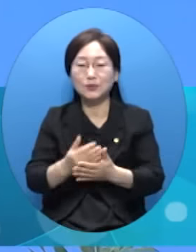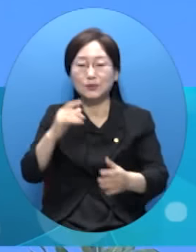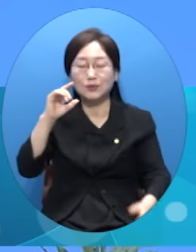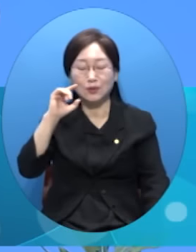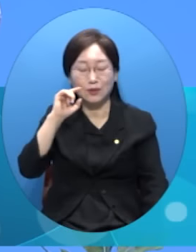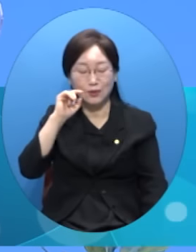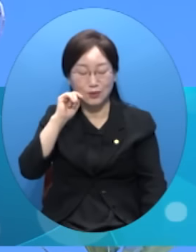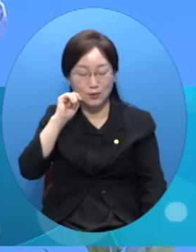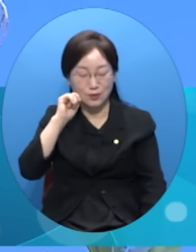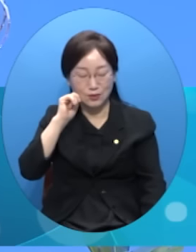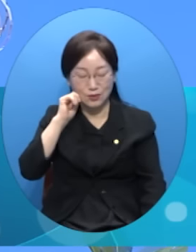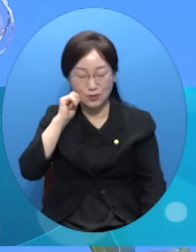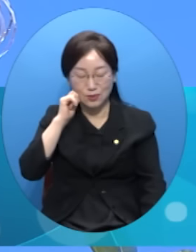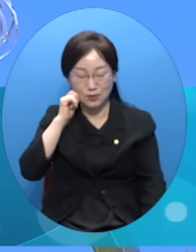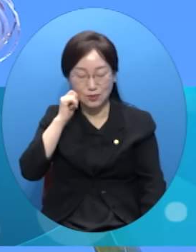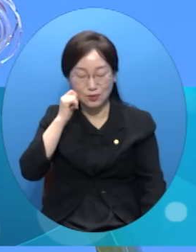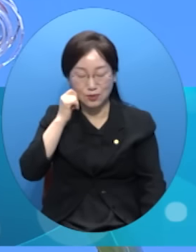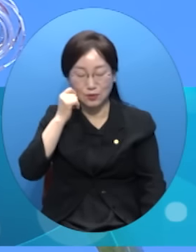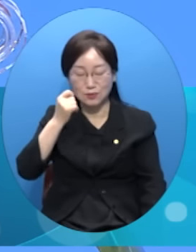모든